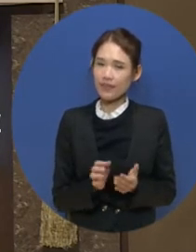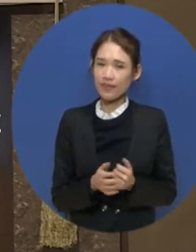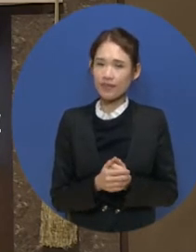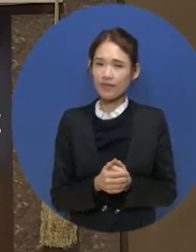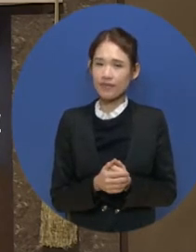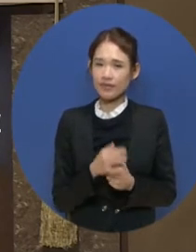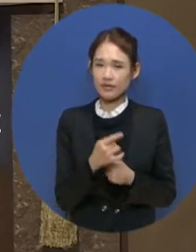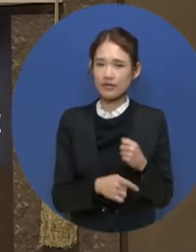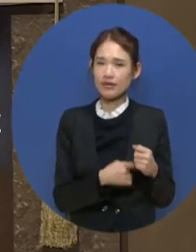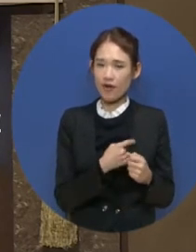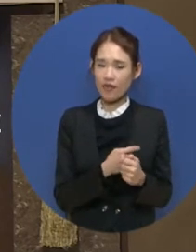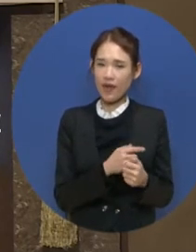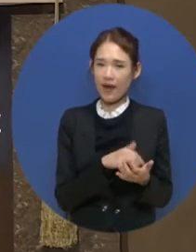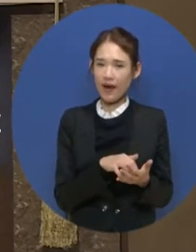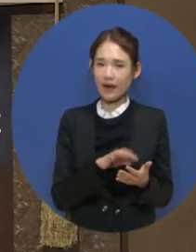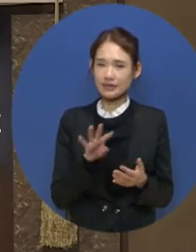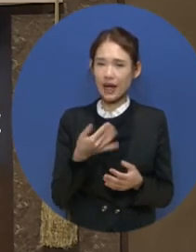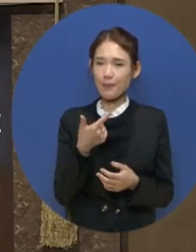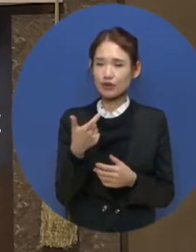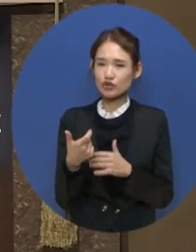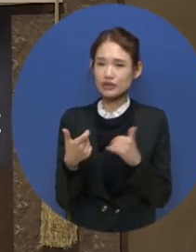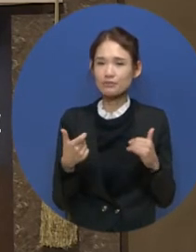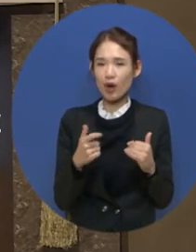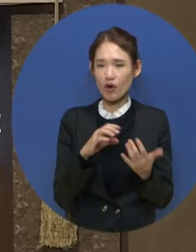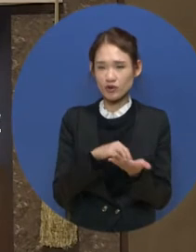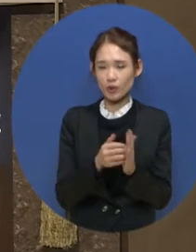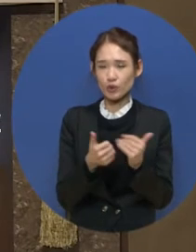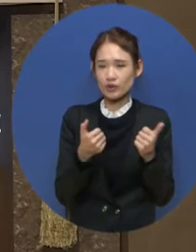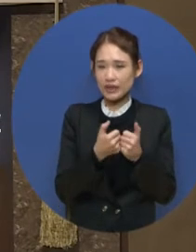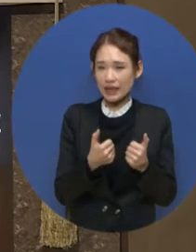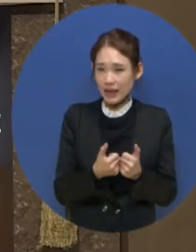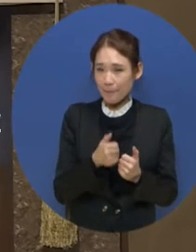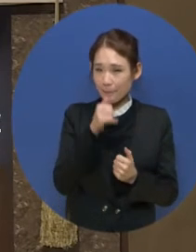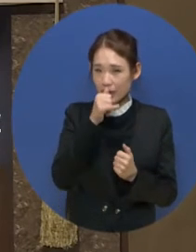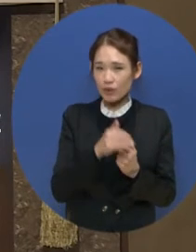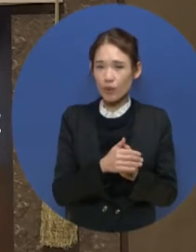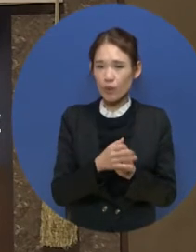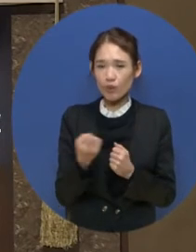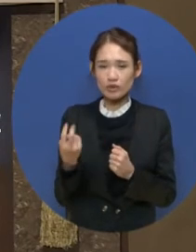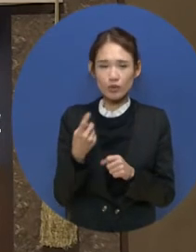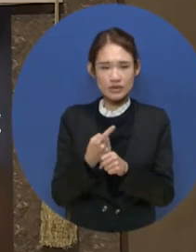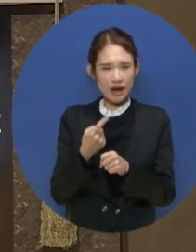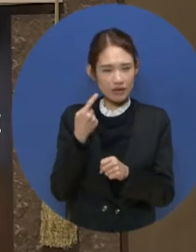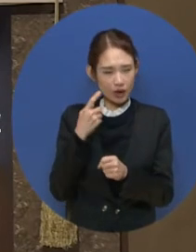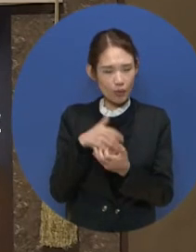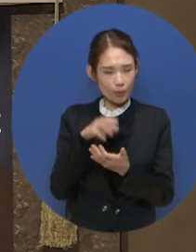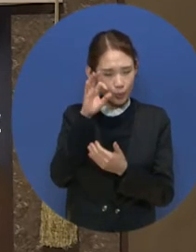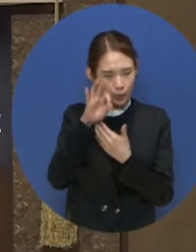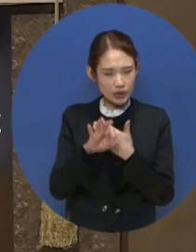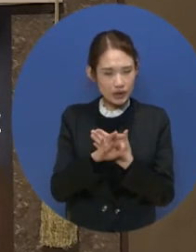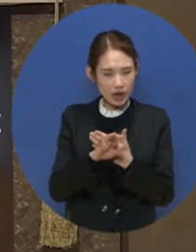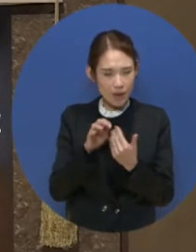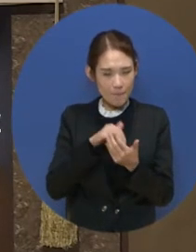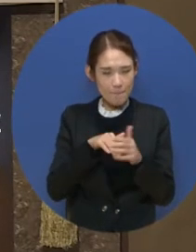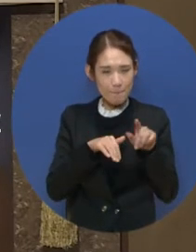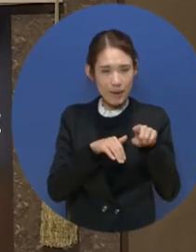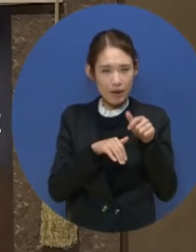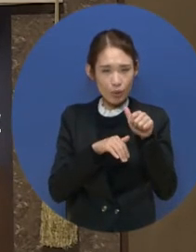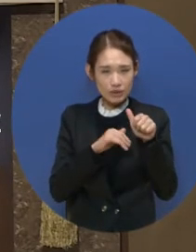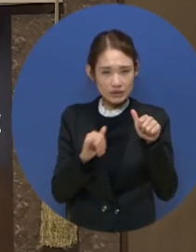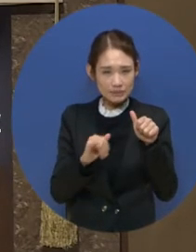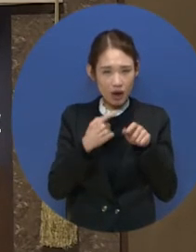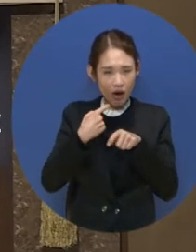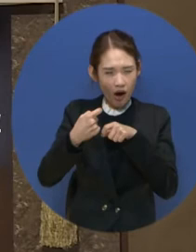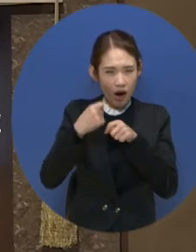한 460 명 정도 저희가 상담을 하고 어 작년 데이터 보니까 1 150 명 가까이